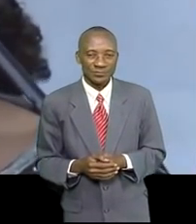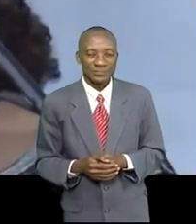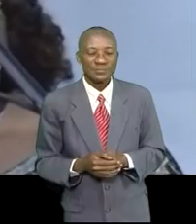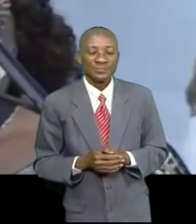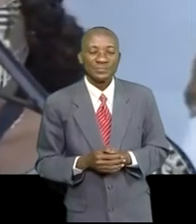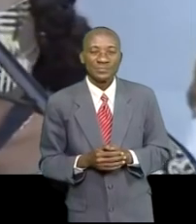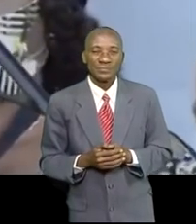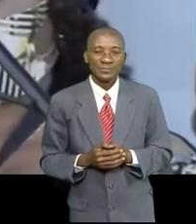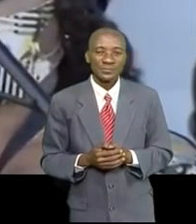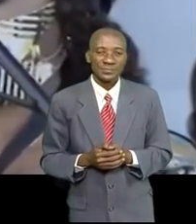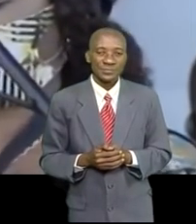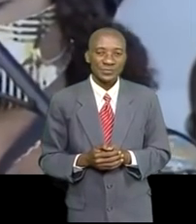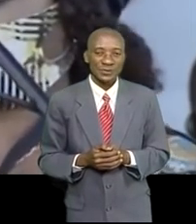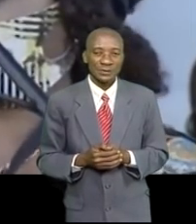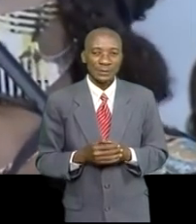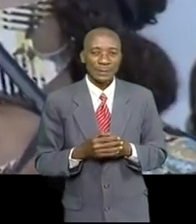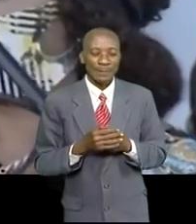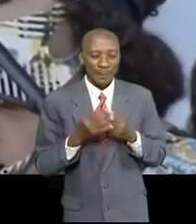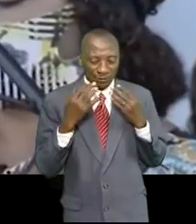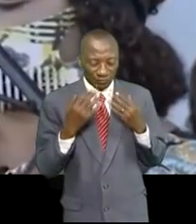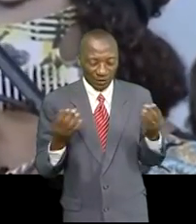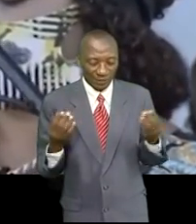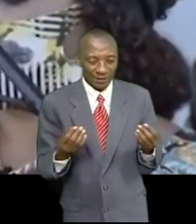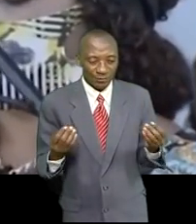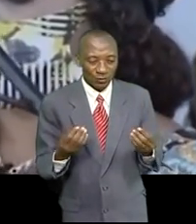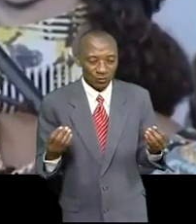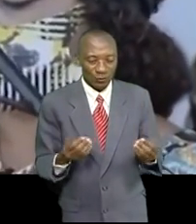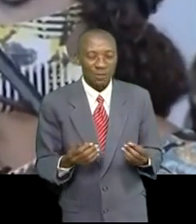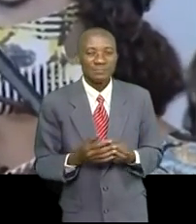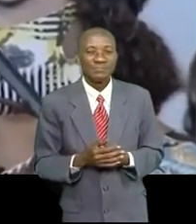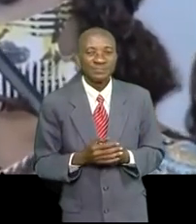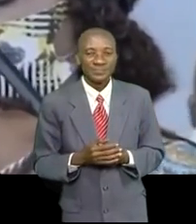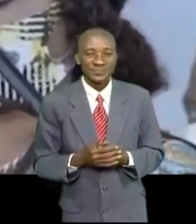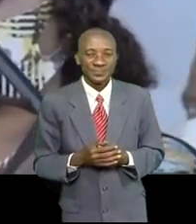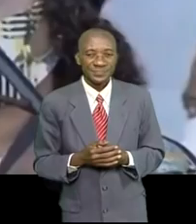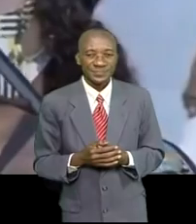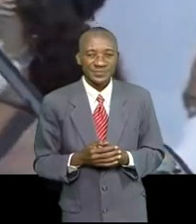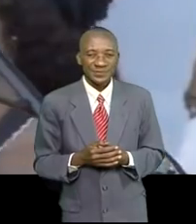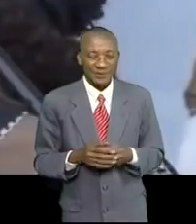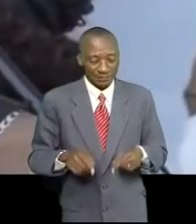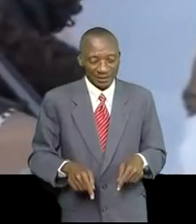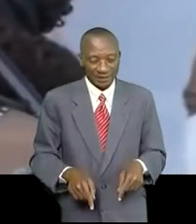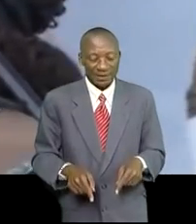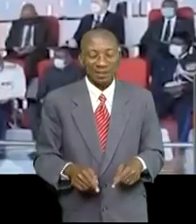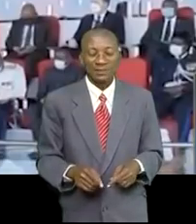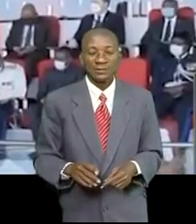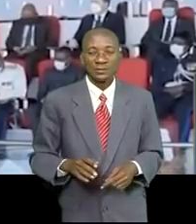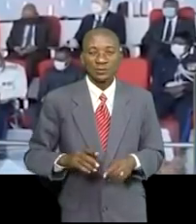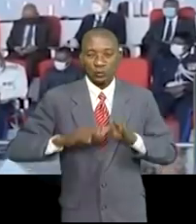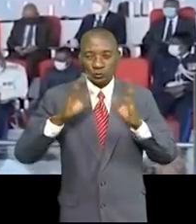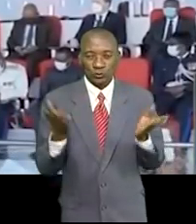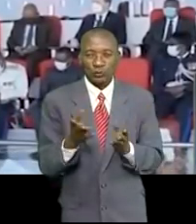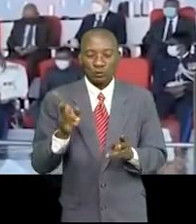Kaunda, affectueusement surnommé KK. Jusqu'au-delà des frontières de son